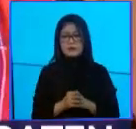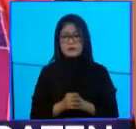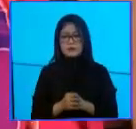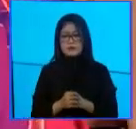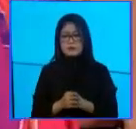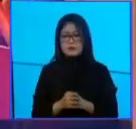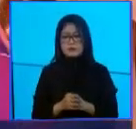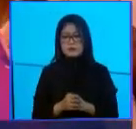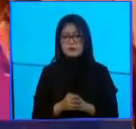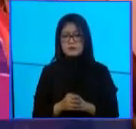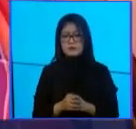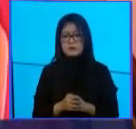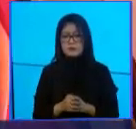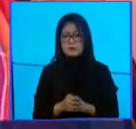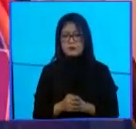ini,